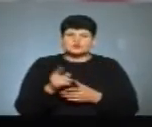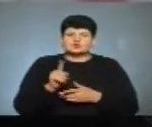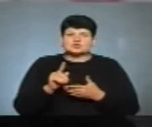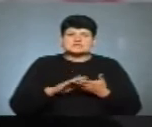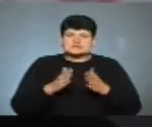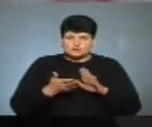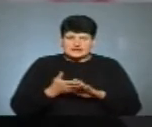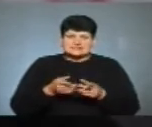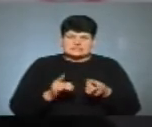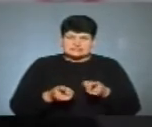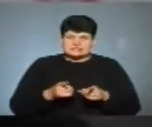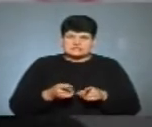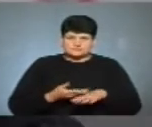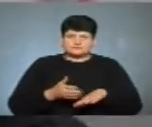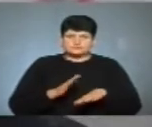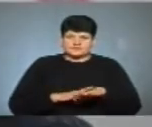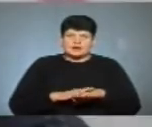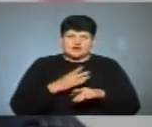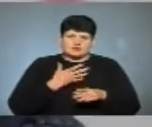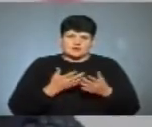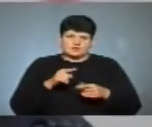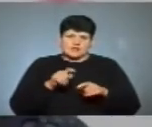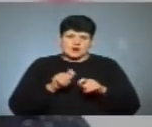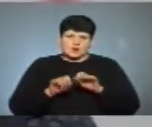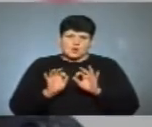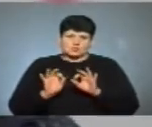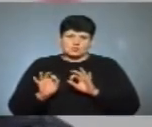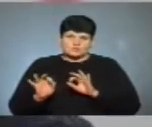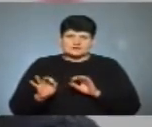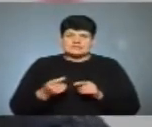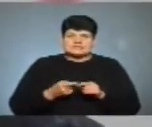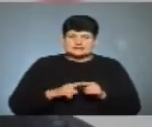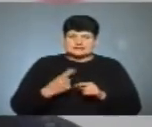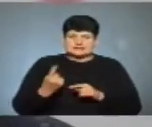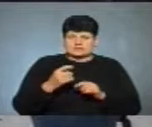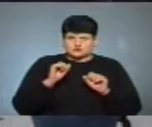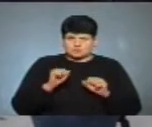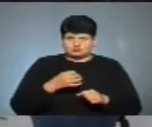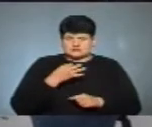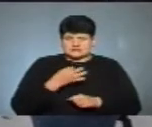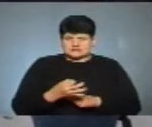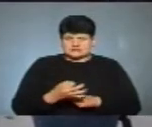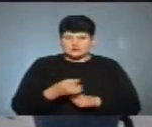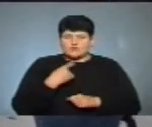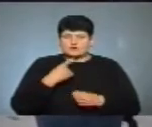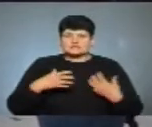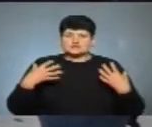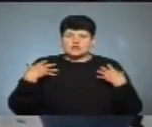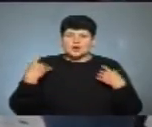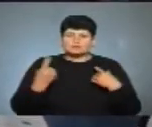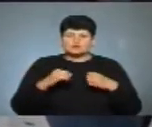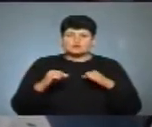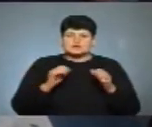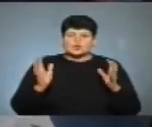ситуація дійсно вона напружена, але вона контрольована. Це єдине, що я можу наразі сказати. За словами начальниці обласного